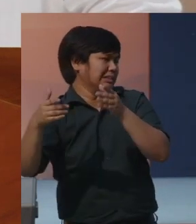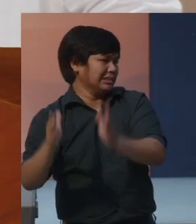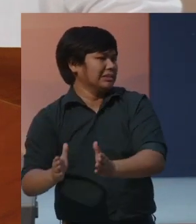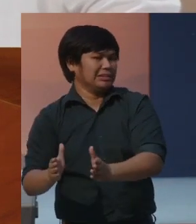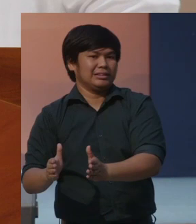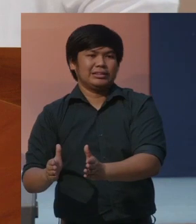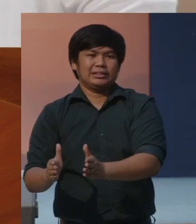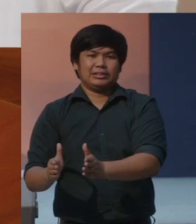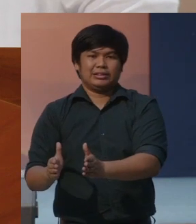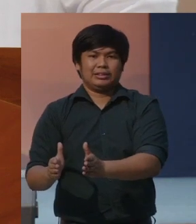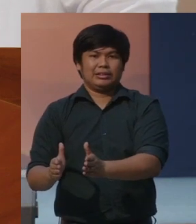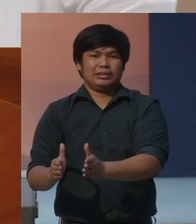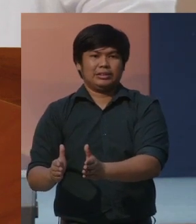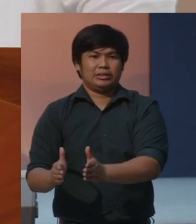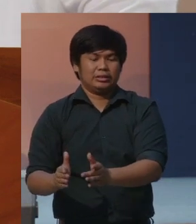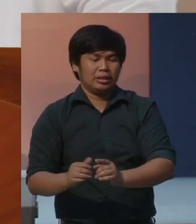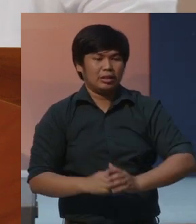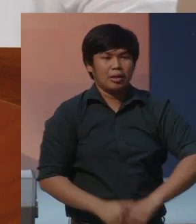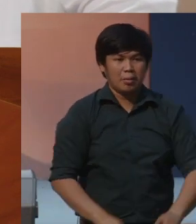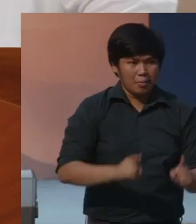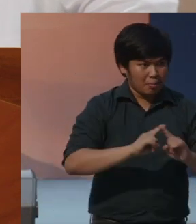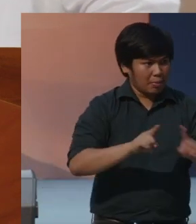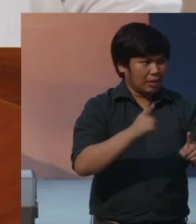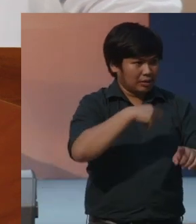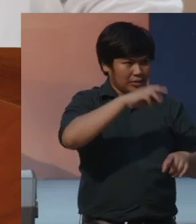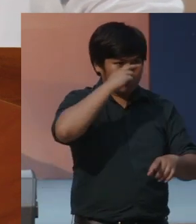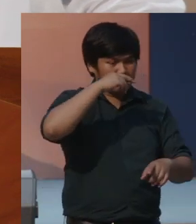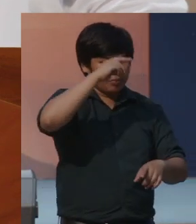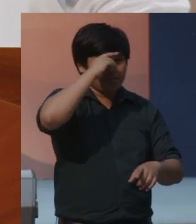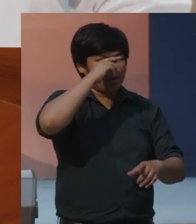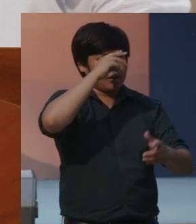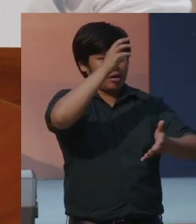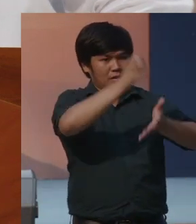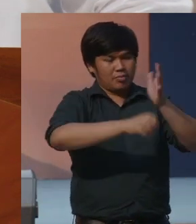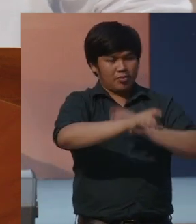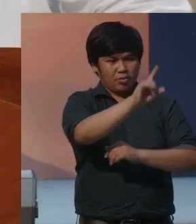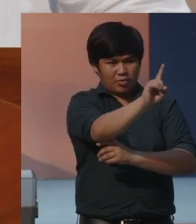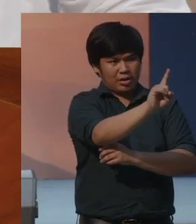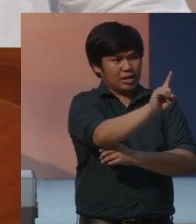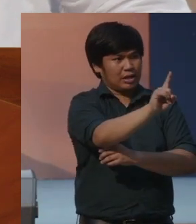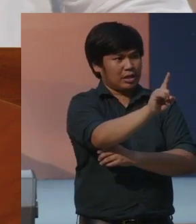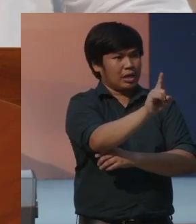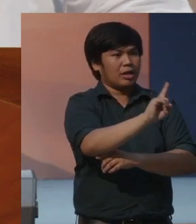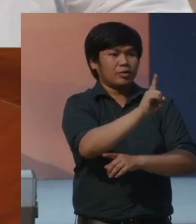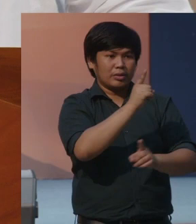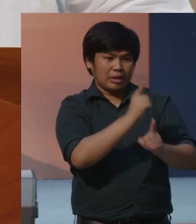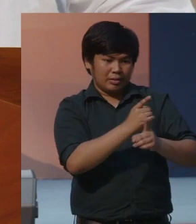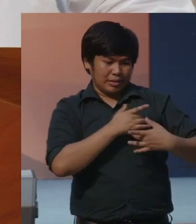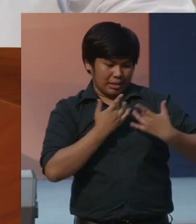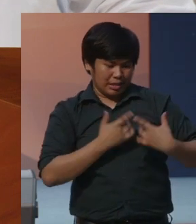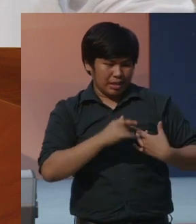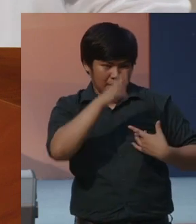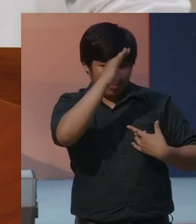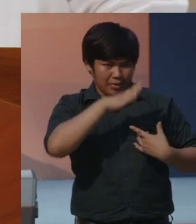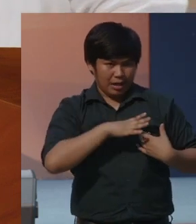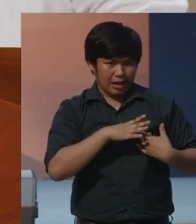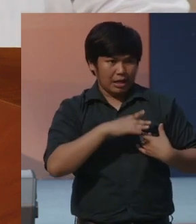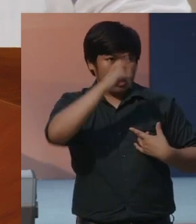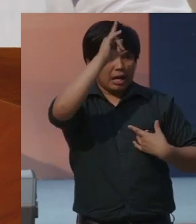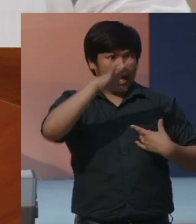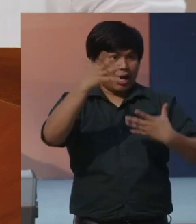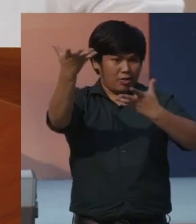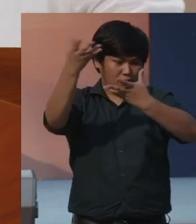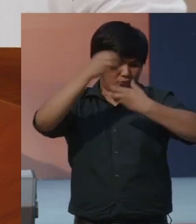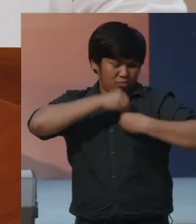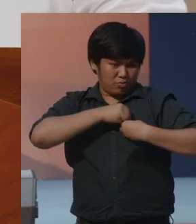kanyang ipinaalam. Alam naman natin sa Romans 1 na ang tama at mali ay nasa puso ng tao. Inilagay ng Diyos sa